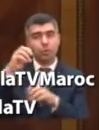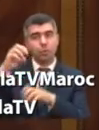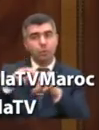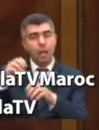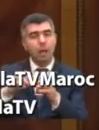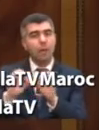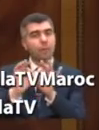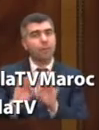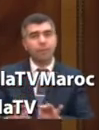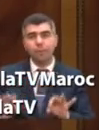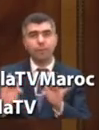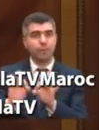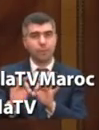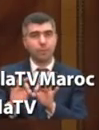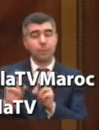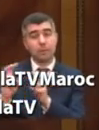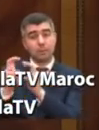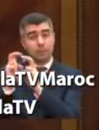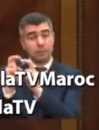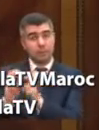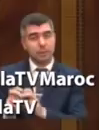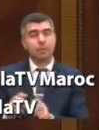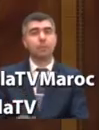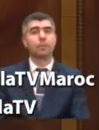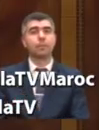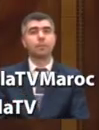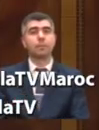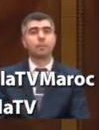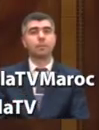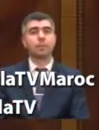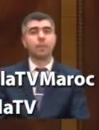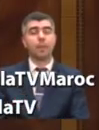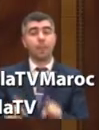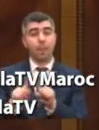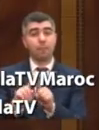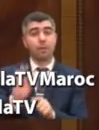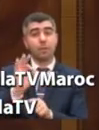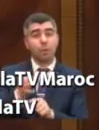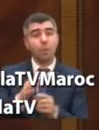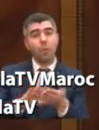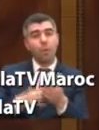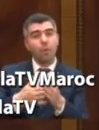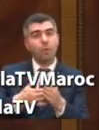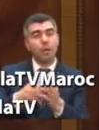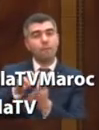هو مزيان وتراجع يعني المحصول. ولكن الديناميه الكبيره للقطاع